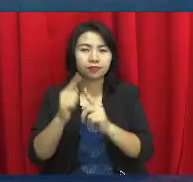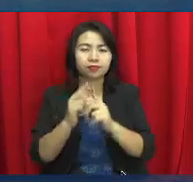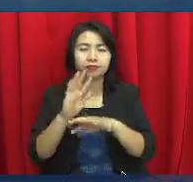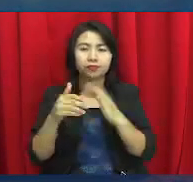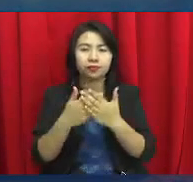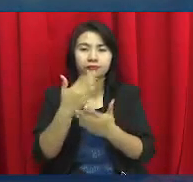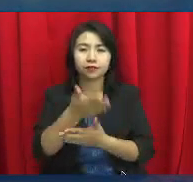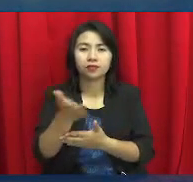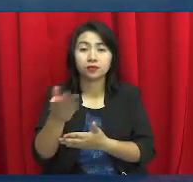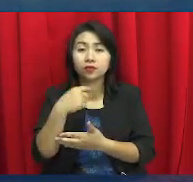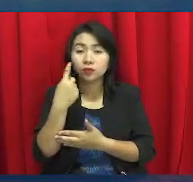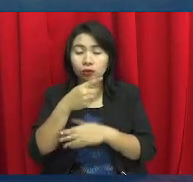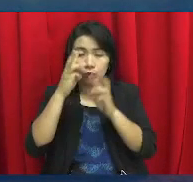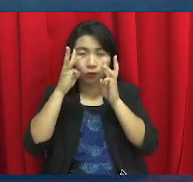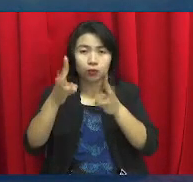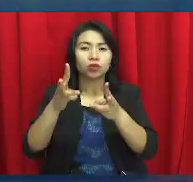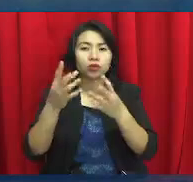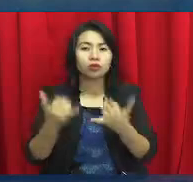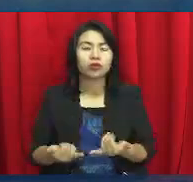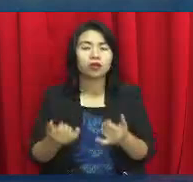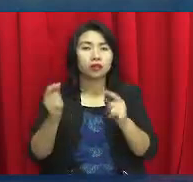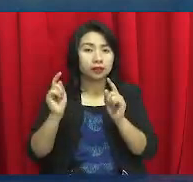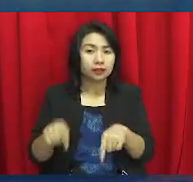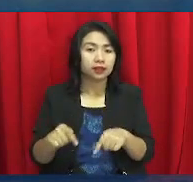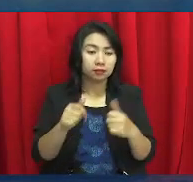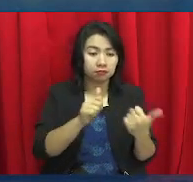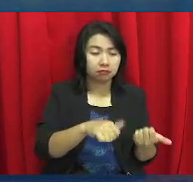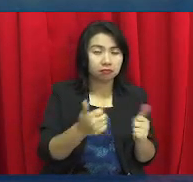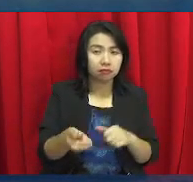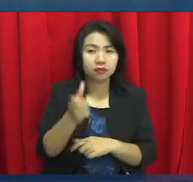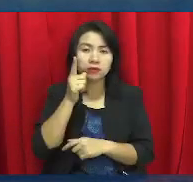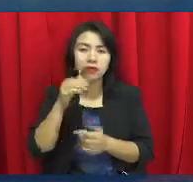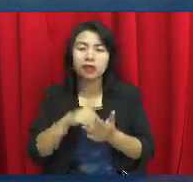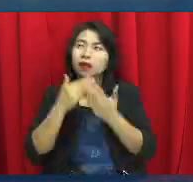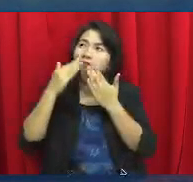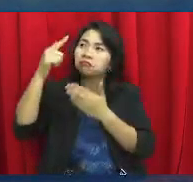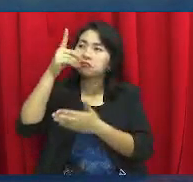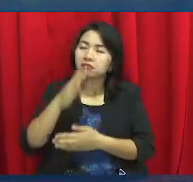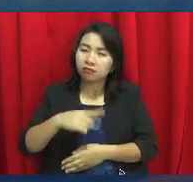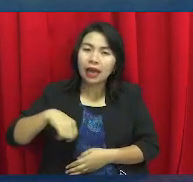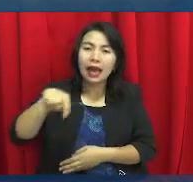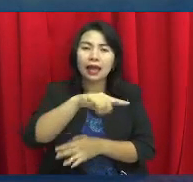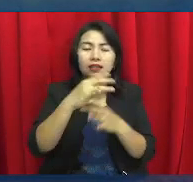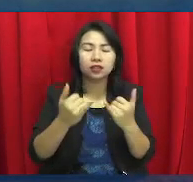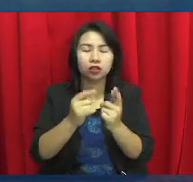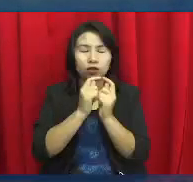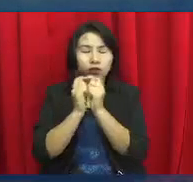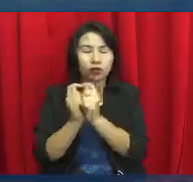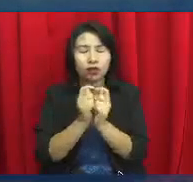po na nanonood ng Baptist Land. So, salamat po sa Panginoon na nagkasama-sama po tayo.